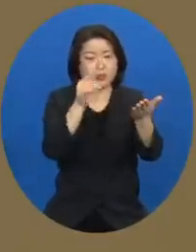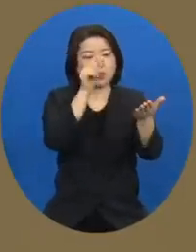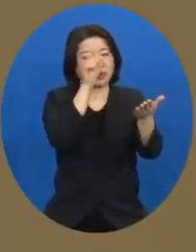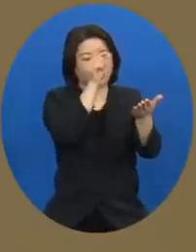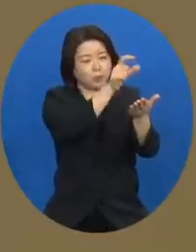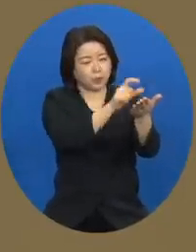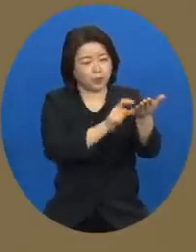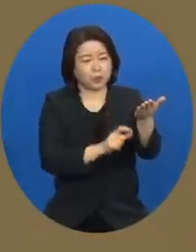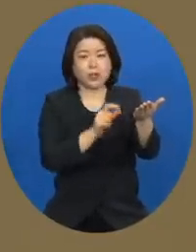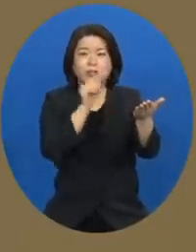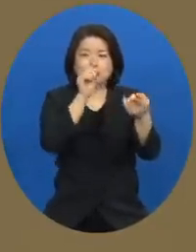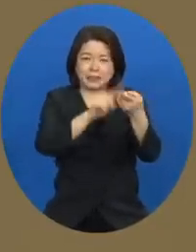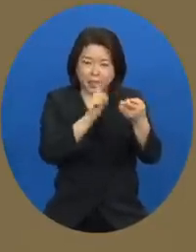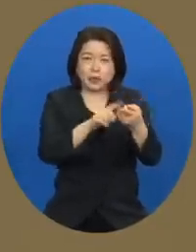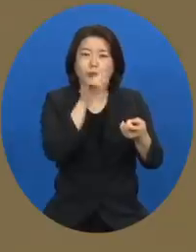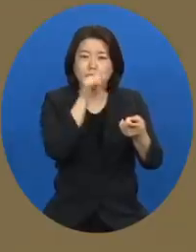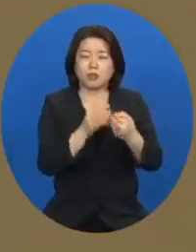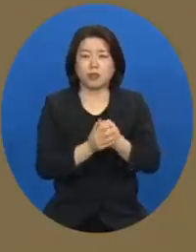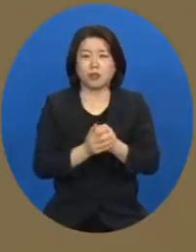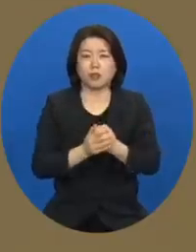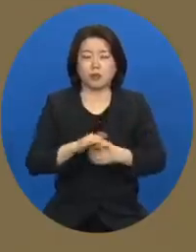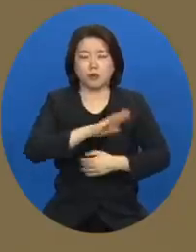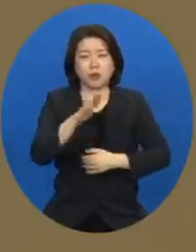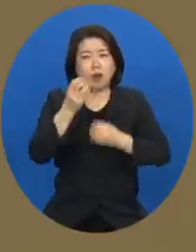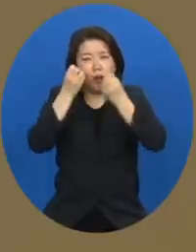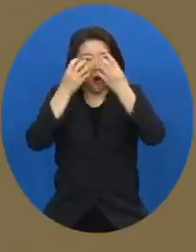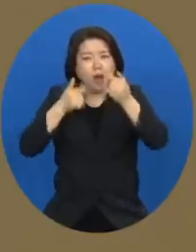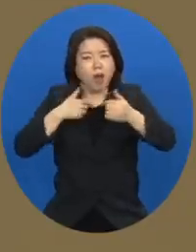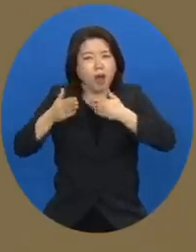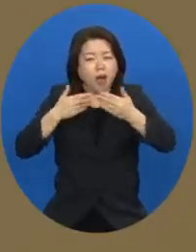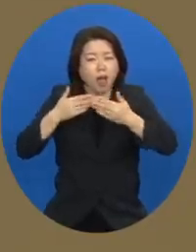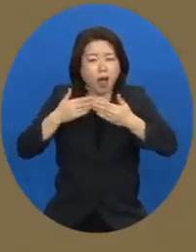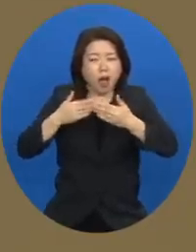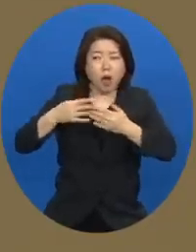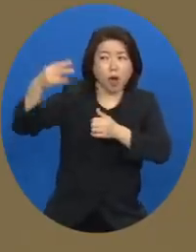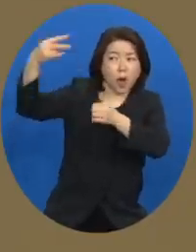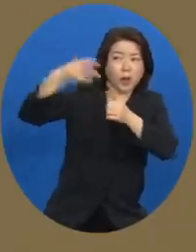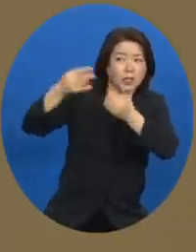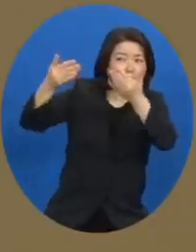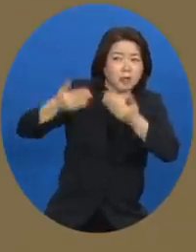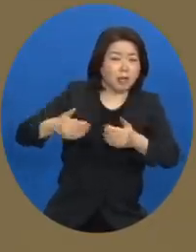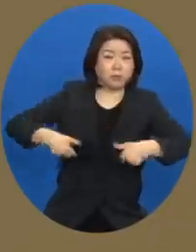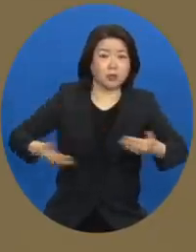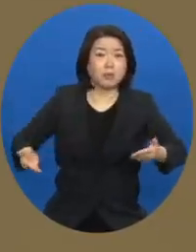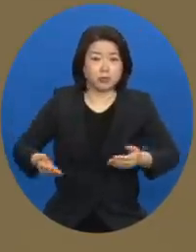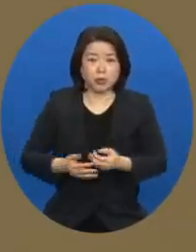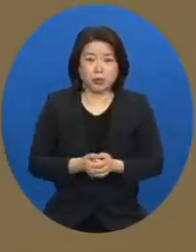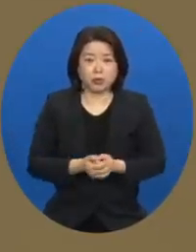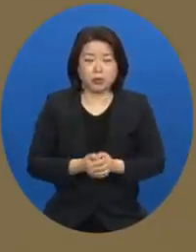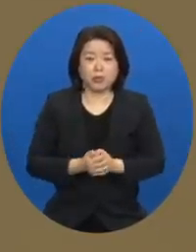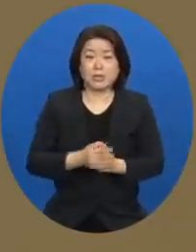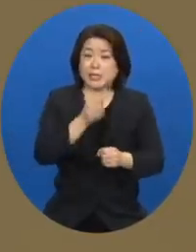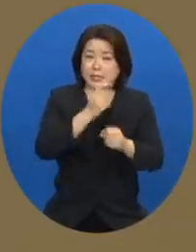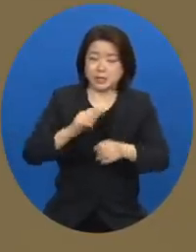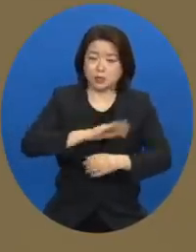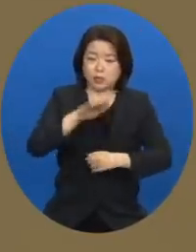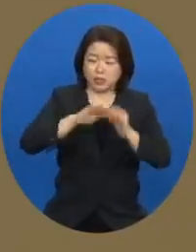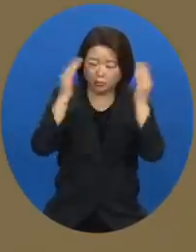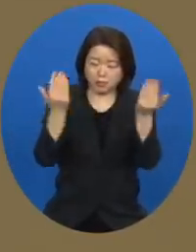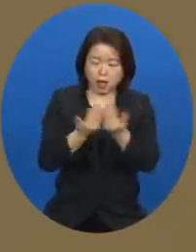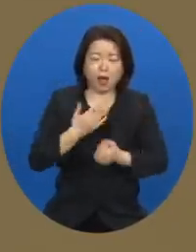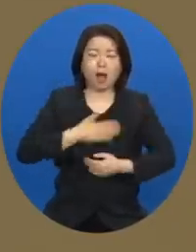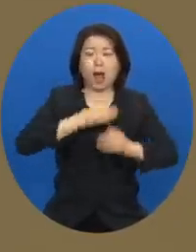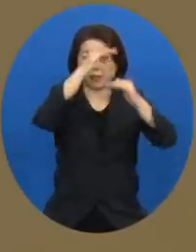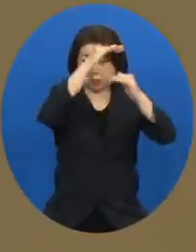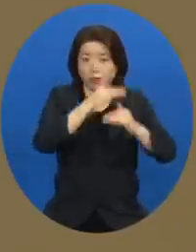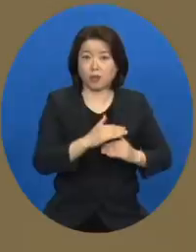있습니다. 우리는 신비한 체험으로 그런 계시를 따로 받을 필요가 없는 거죠. 이미 우리는 다 알고 있는